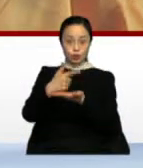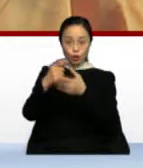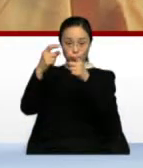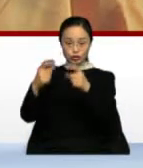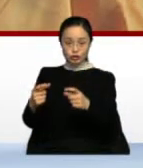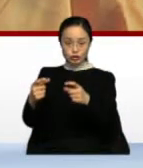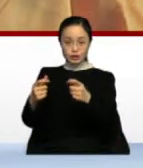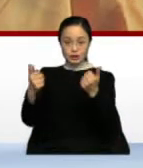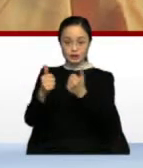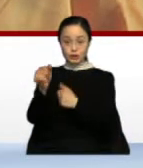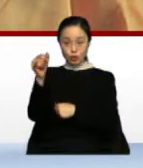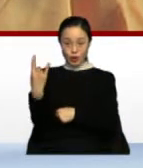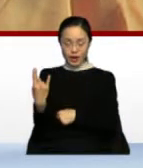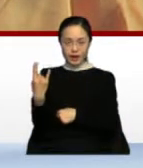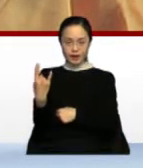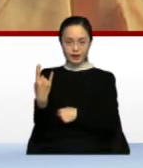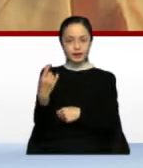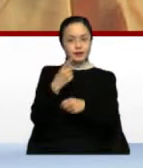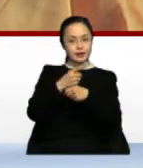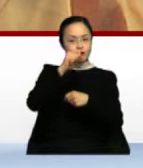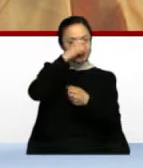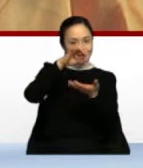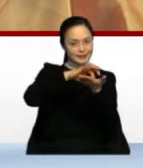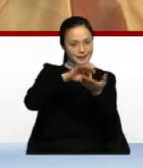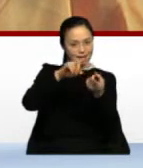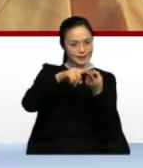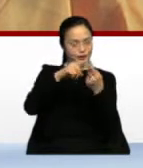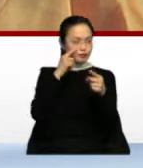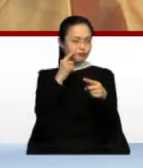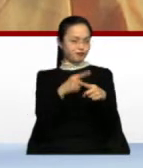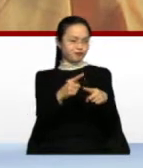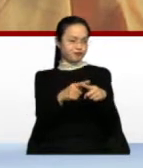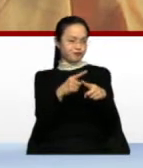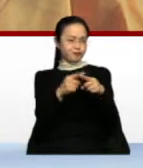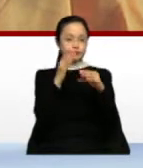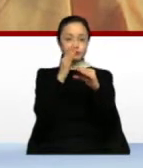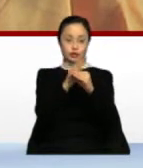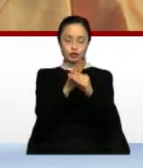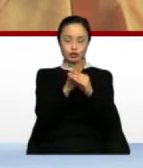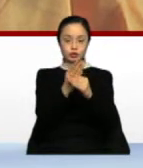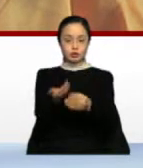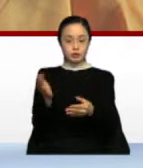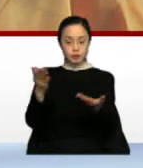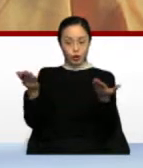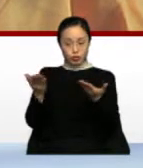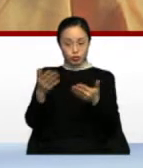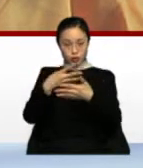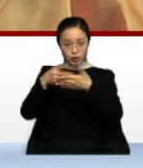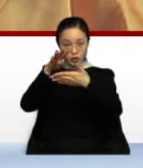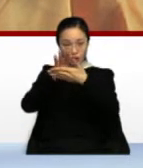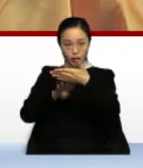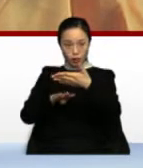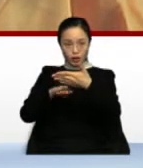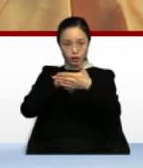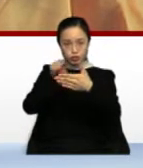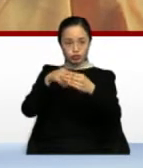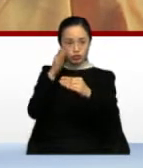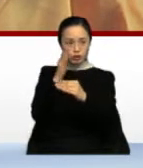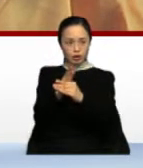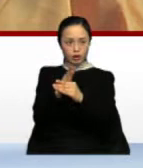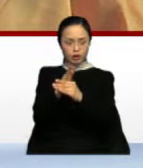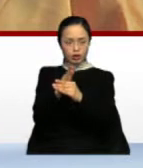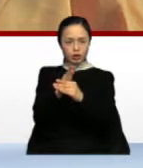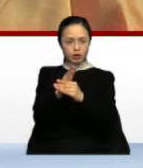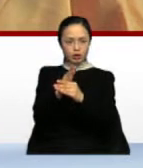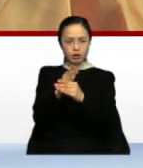노원구의회에선 내년도 구살림에 필요한 예산 심사가 한창인데요. 그런데 업무 계획 보고 중 노원 탈축제 비용이 너무